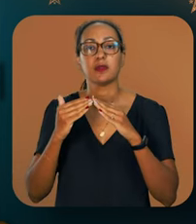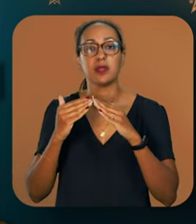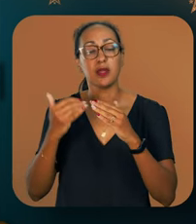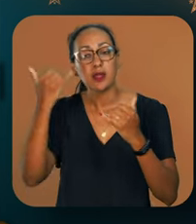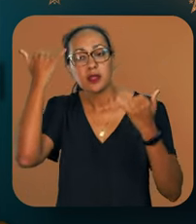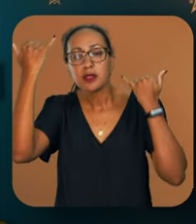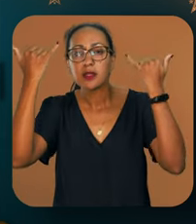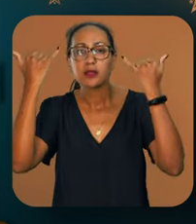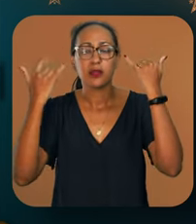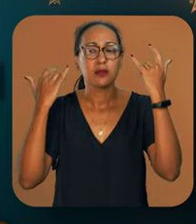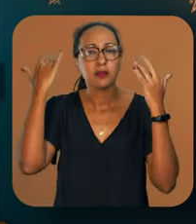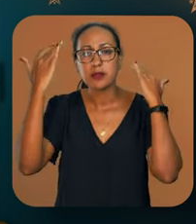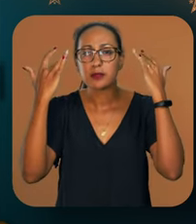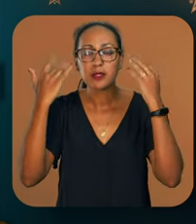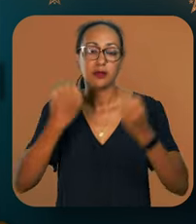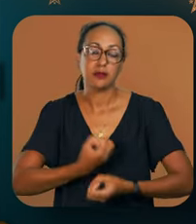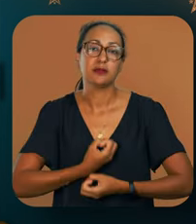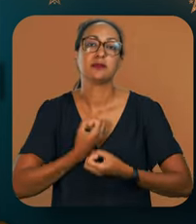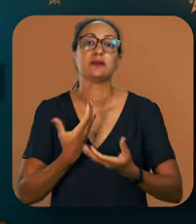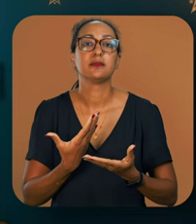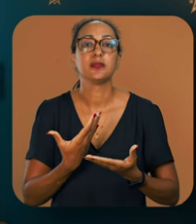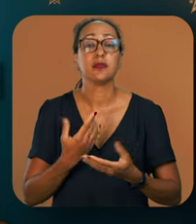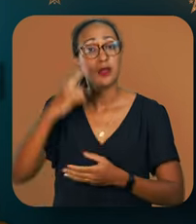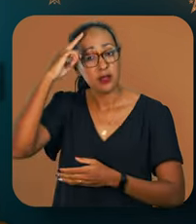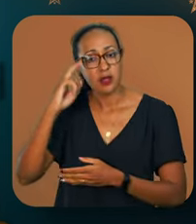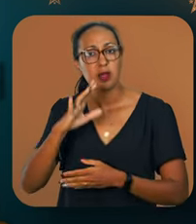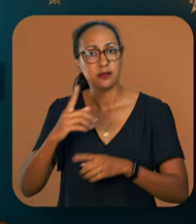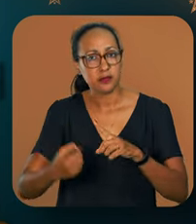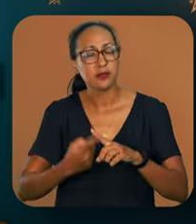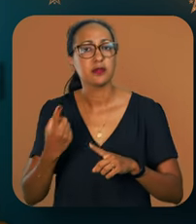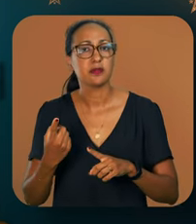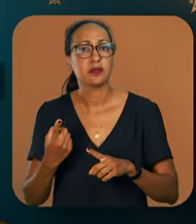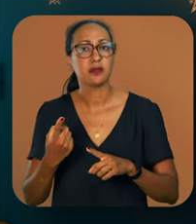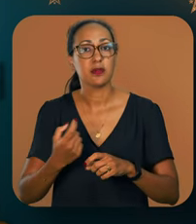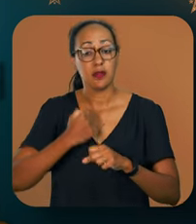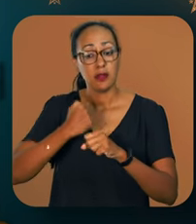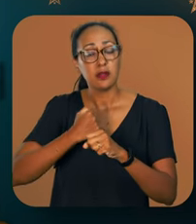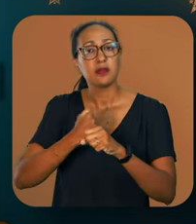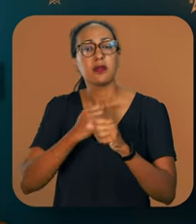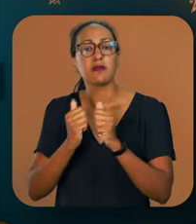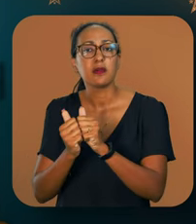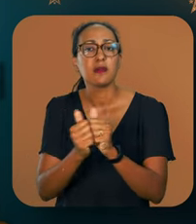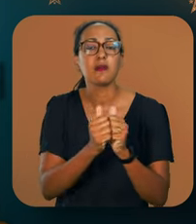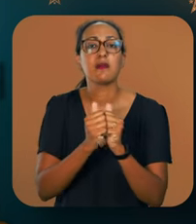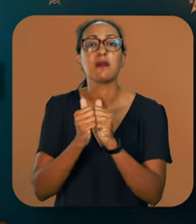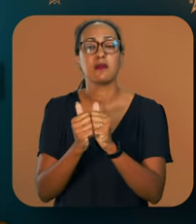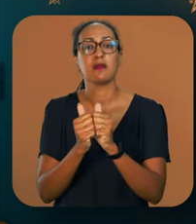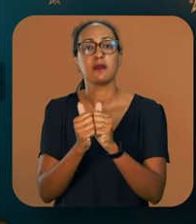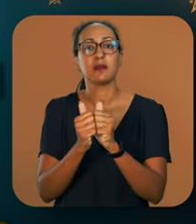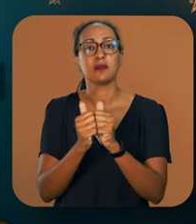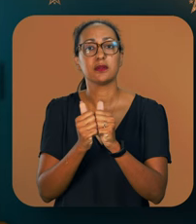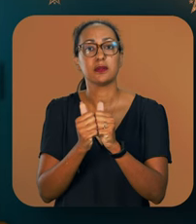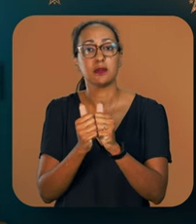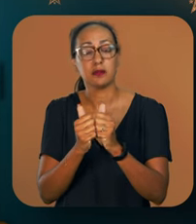idées et vos préoccupations votre voix compte c'est en travaillant main dans la main que nous pourrons